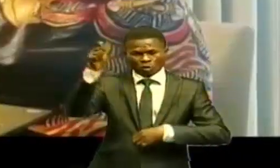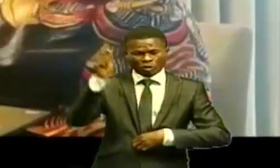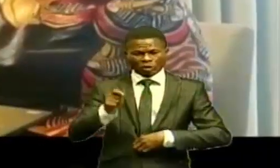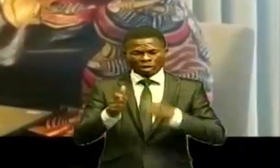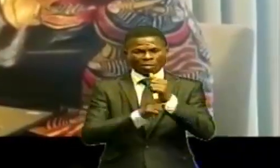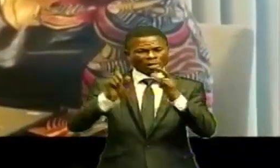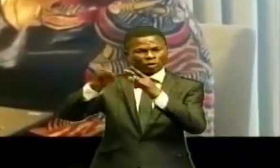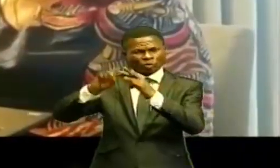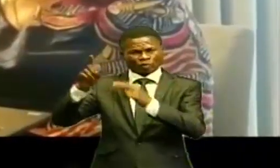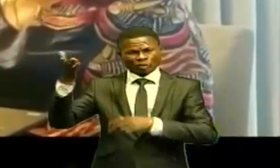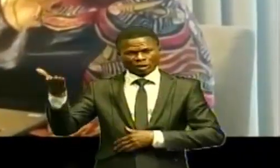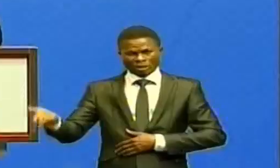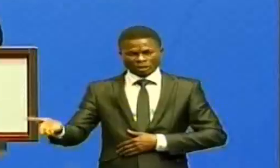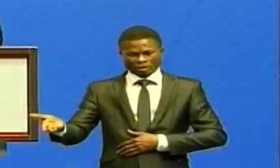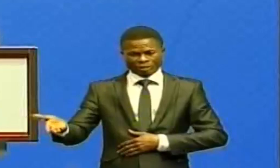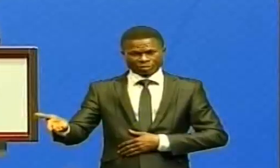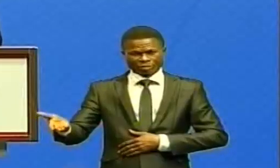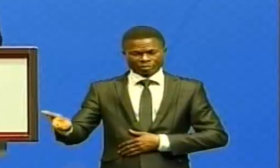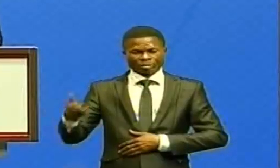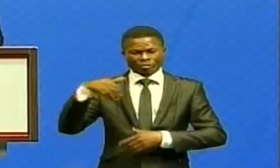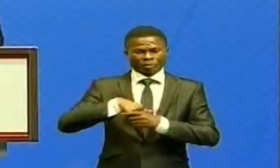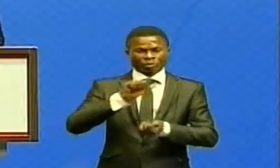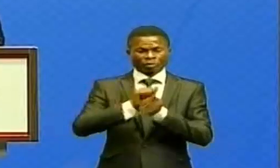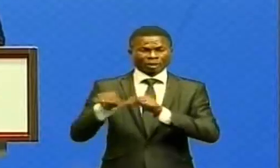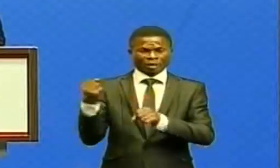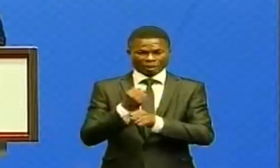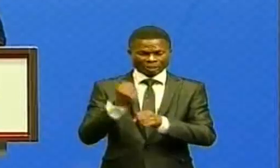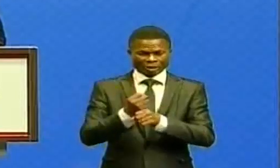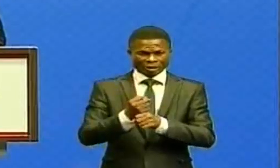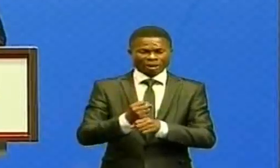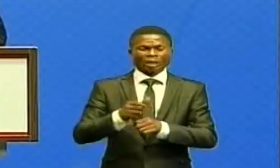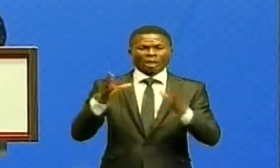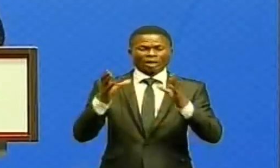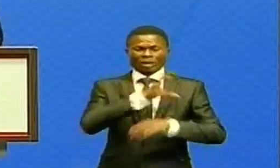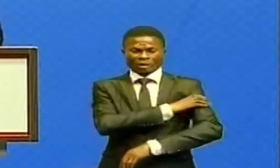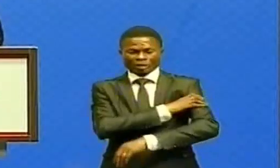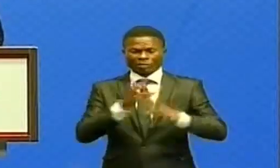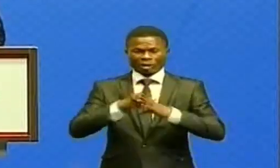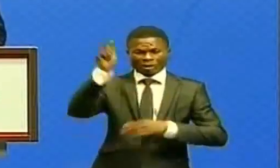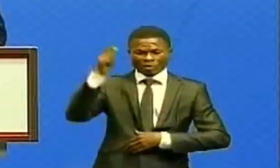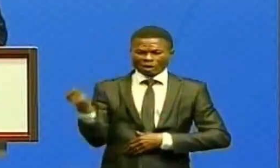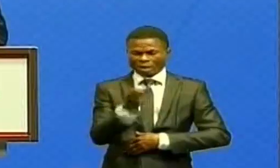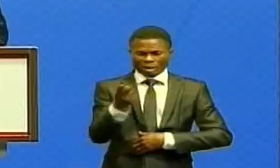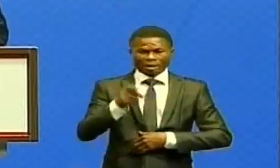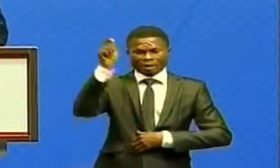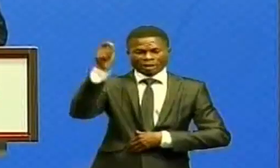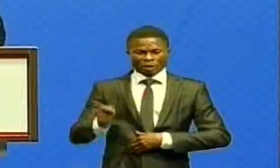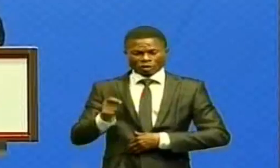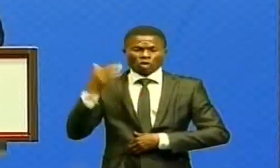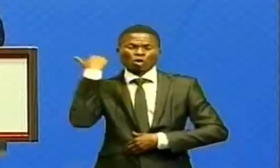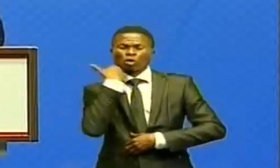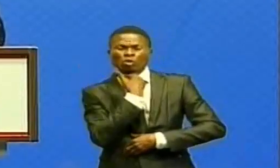déplacements de population. Dans le cadre des actions civilo-militaires, les deux armées ont lancé une